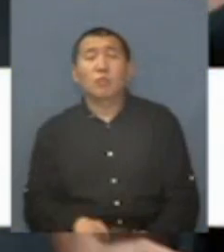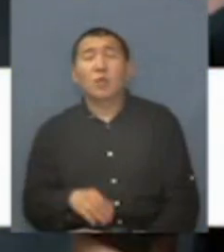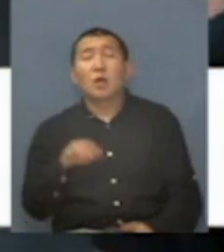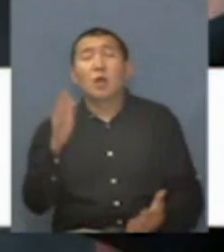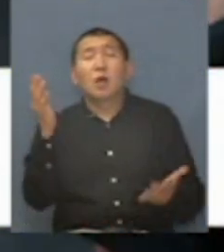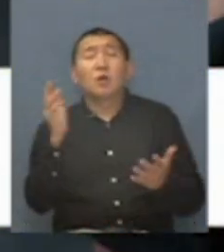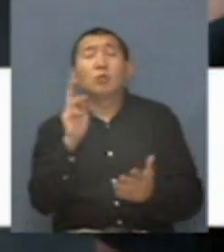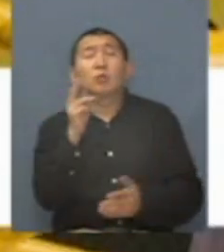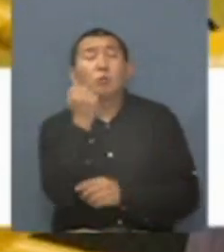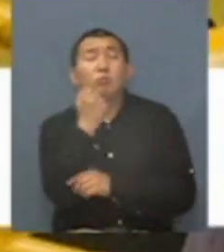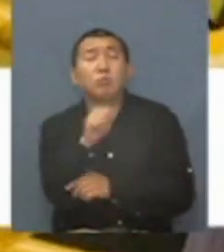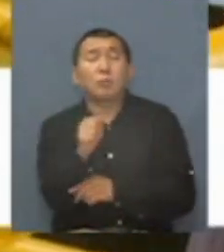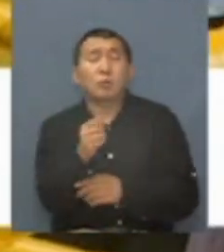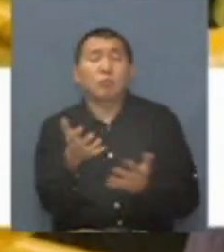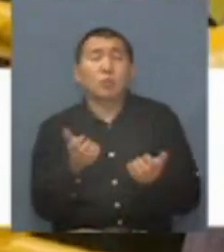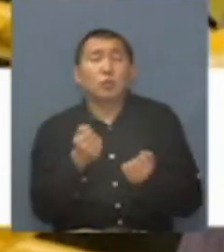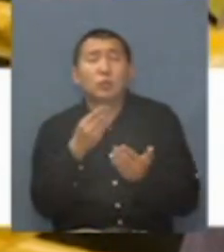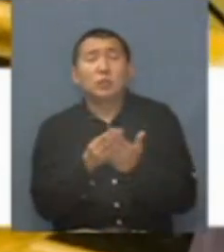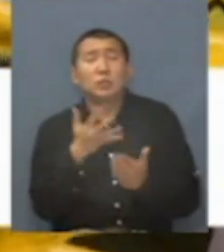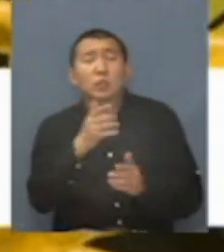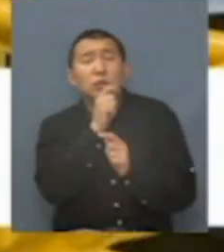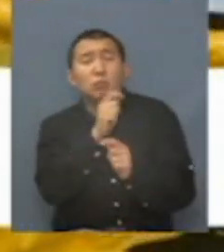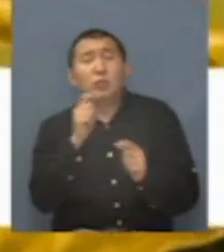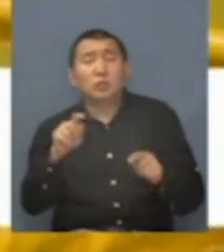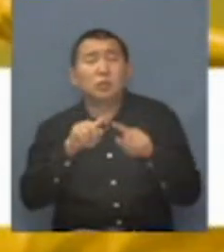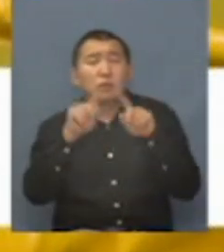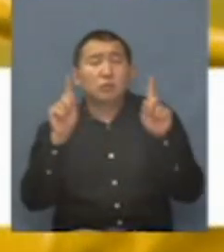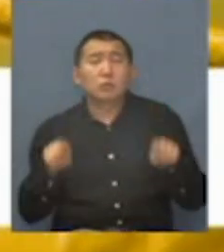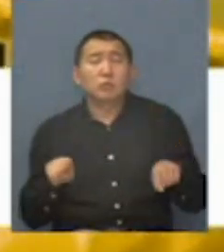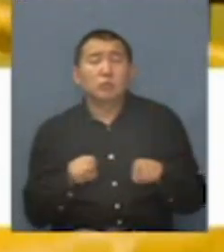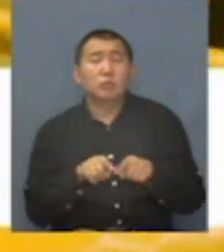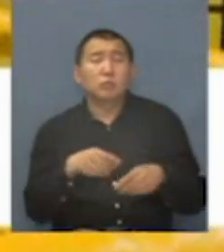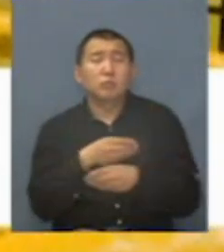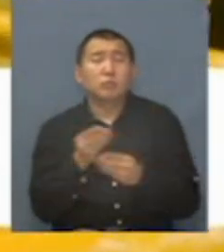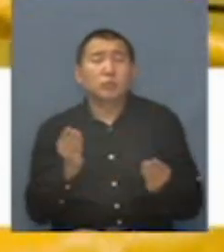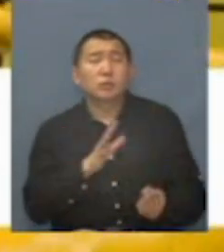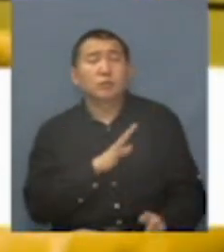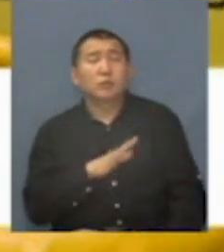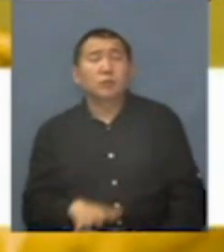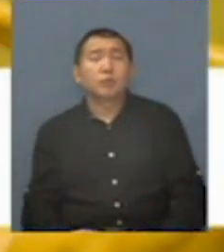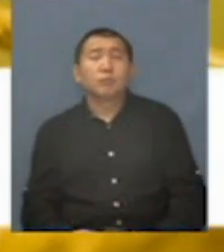сыйлықтармен, мақтау қағаздармен марапатталды. Нұртас Қайрылдаев, Жақсылық Серікбек, Алтай ақпарат.